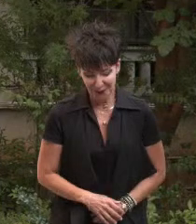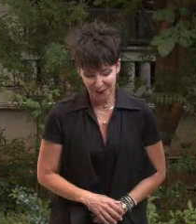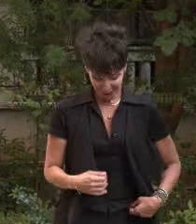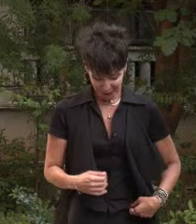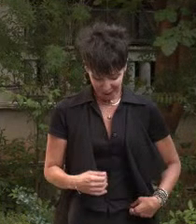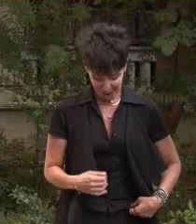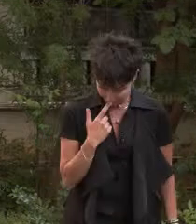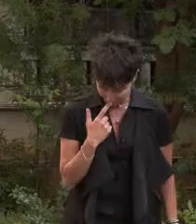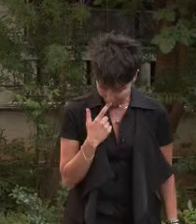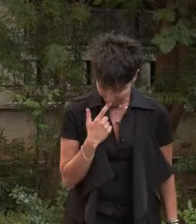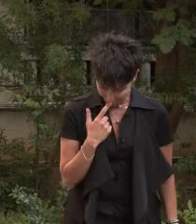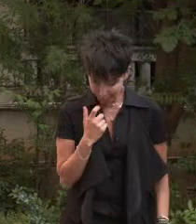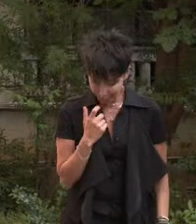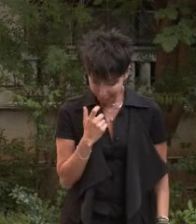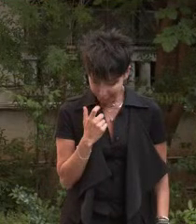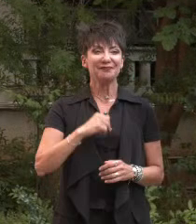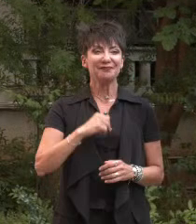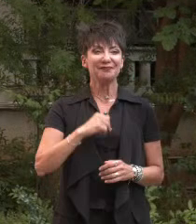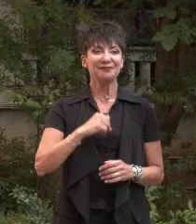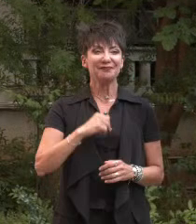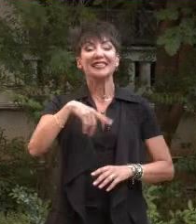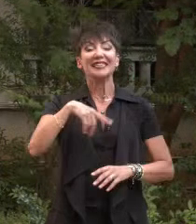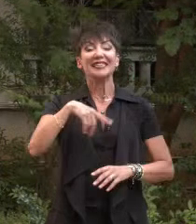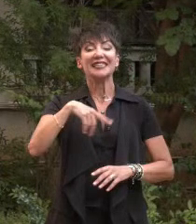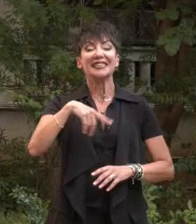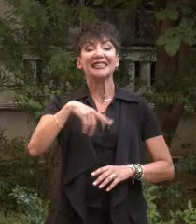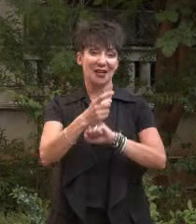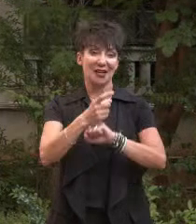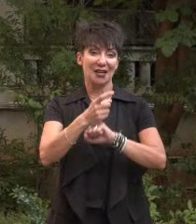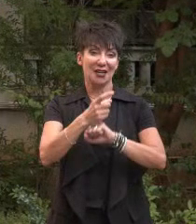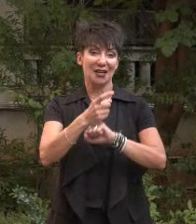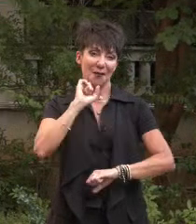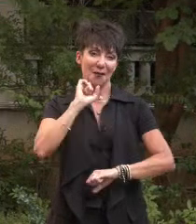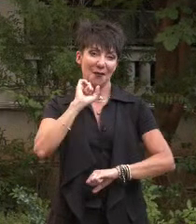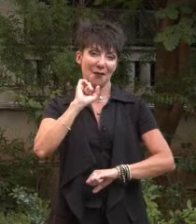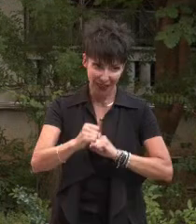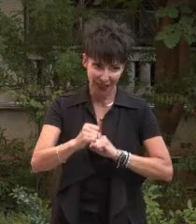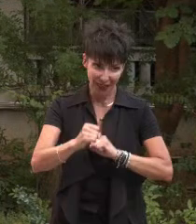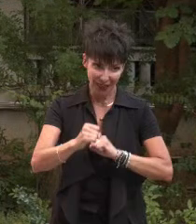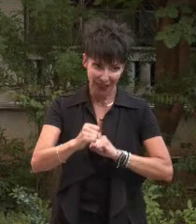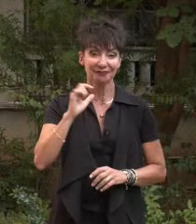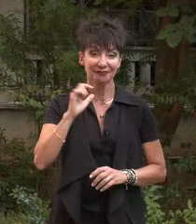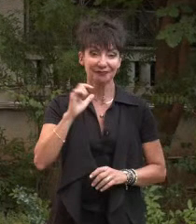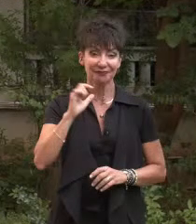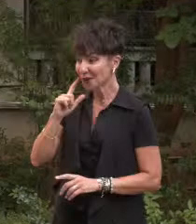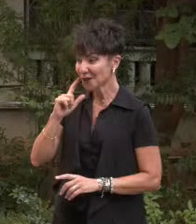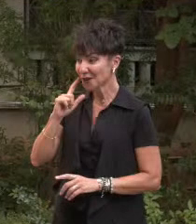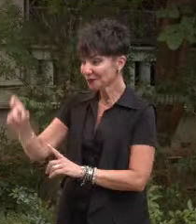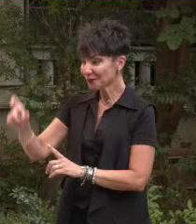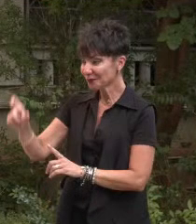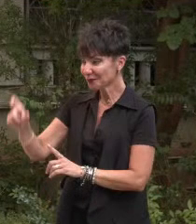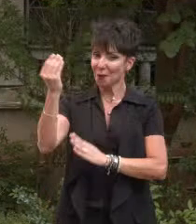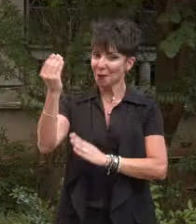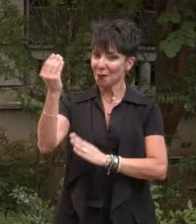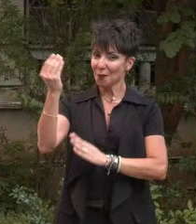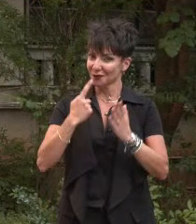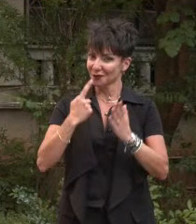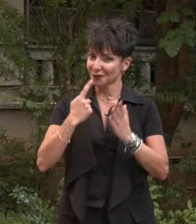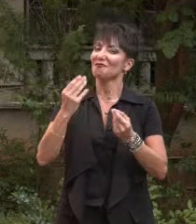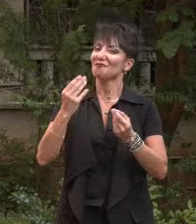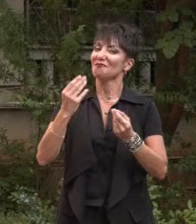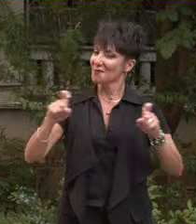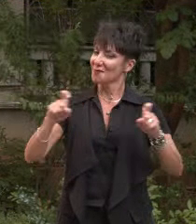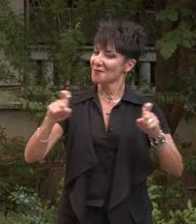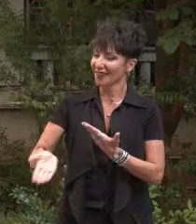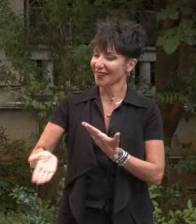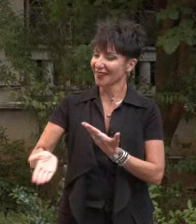συνάδελφος. Στηρίζουμε αυτή την προσπάθειά σου. Ξέρουμε ότι έχεις κάνει πολλά και για πολλούς. Και